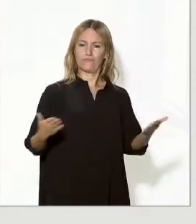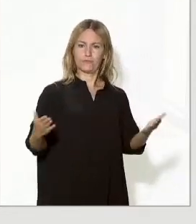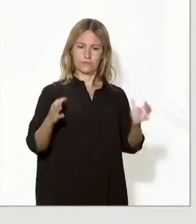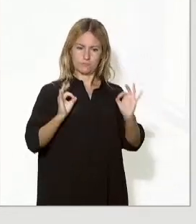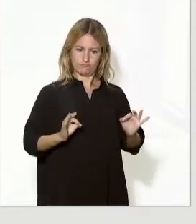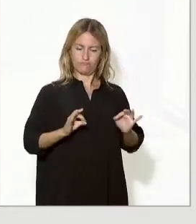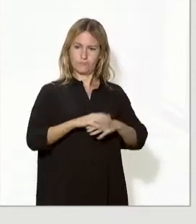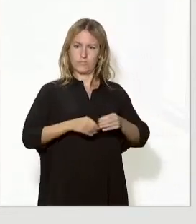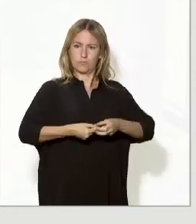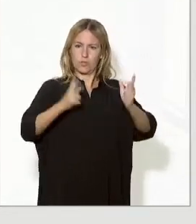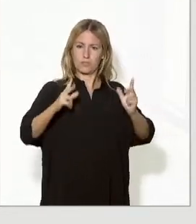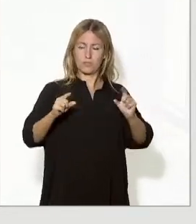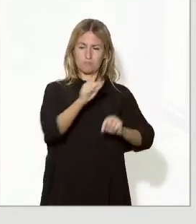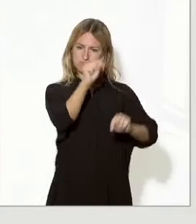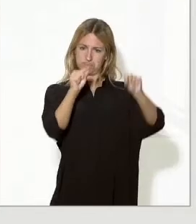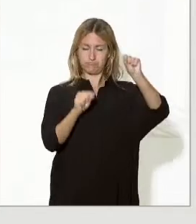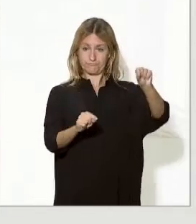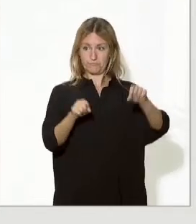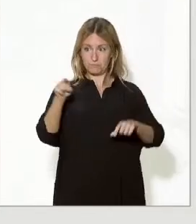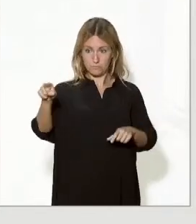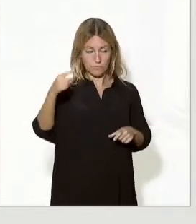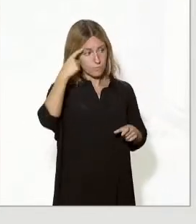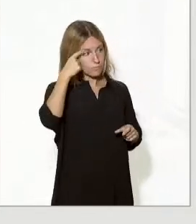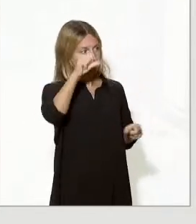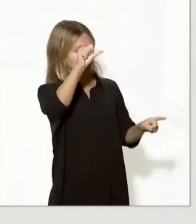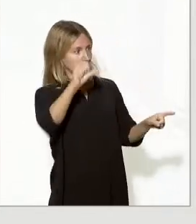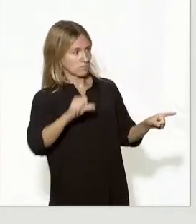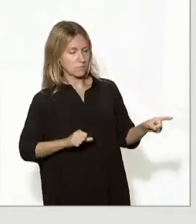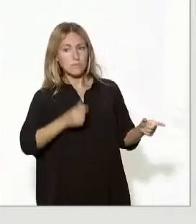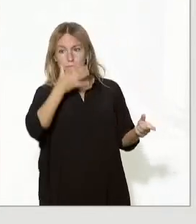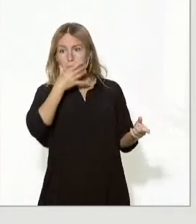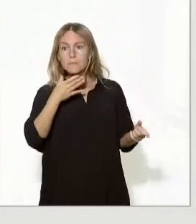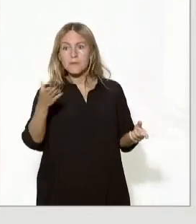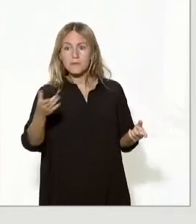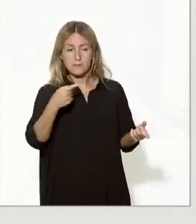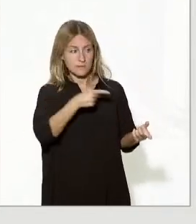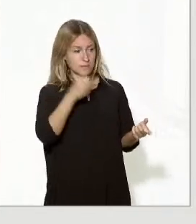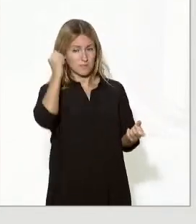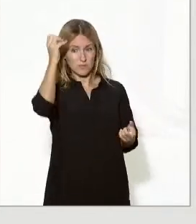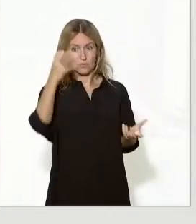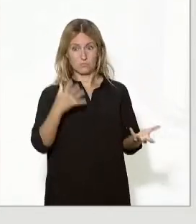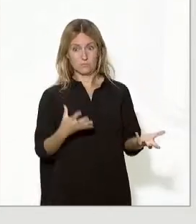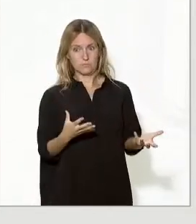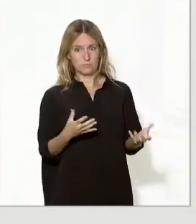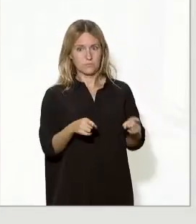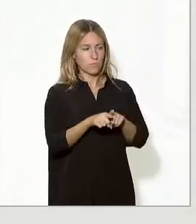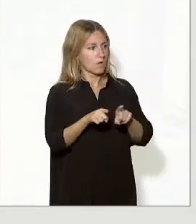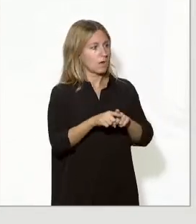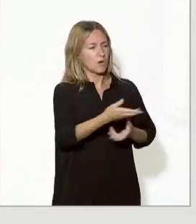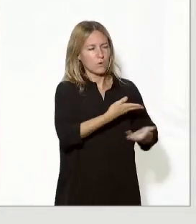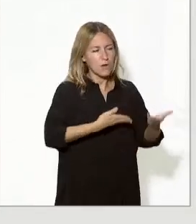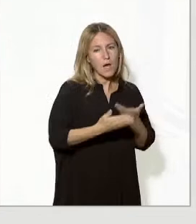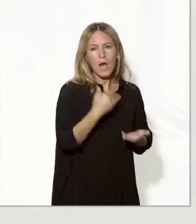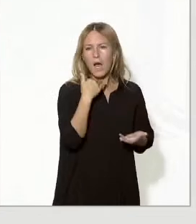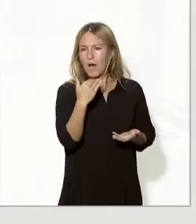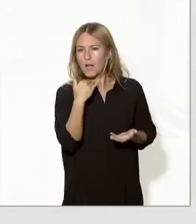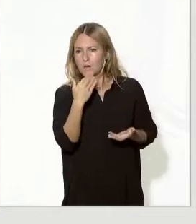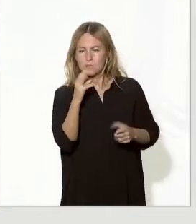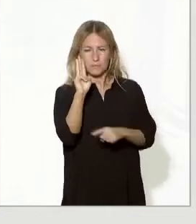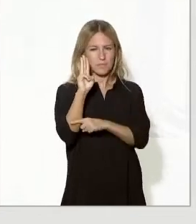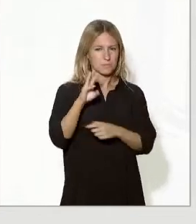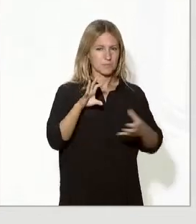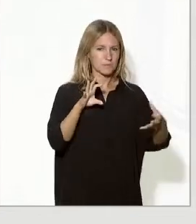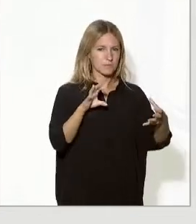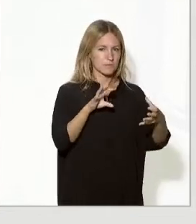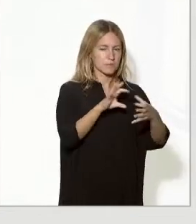contundent, si compta amb ells també, o creu que amb aquest discurs serà difícil poder-hi mantenir alguna col·laboració al Parlament?